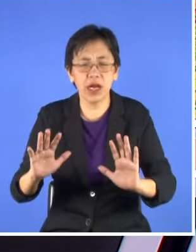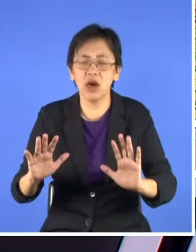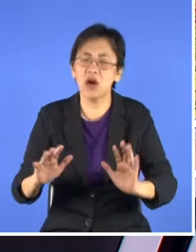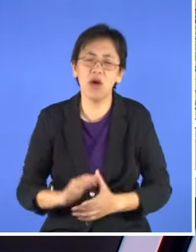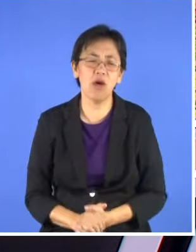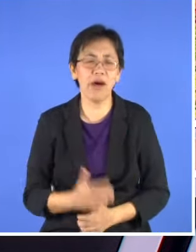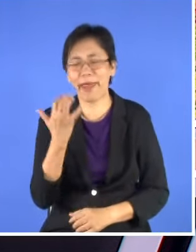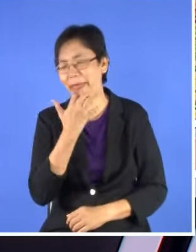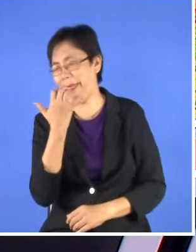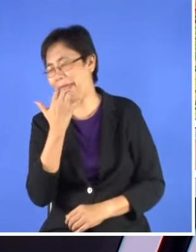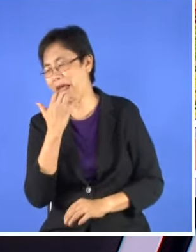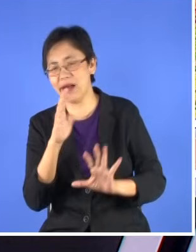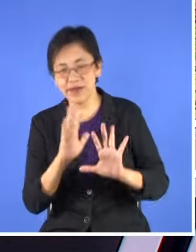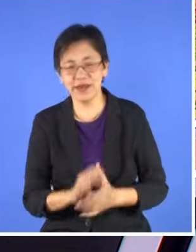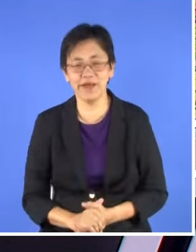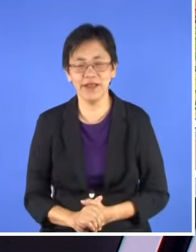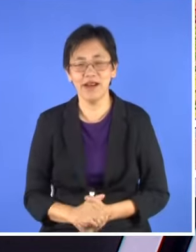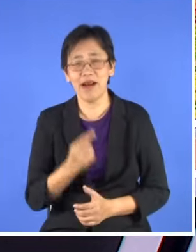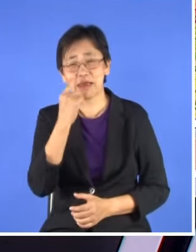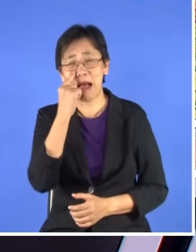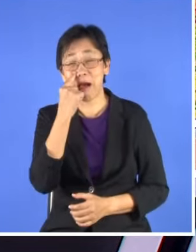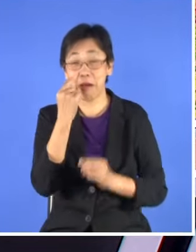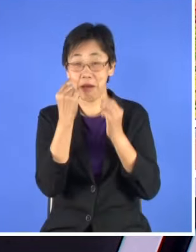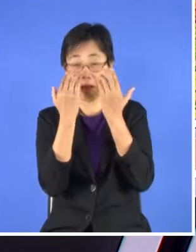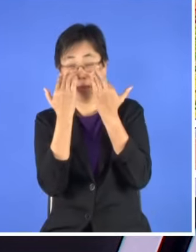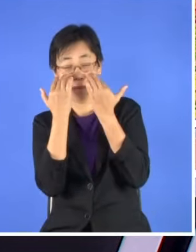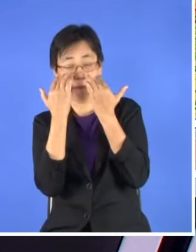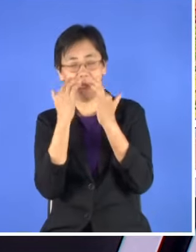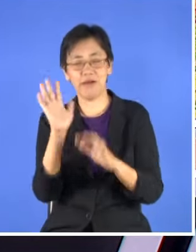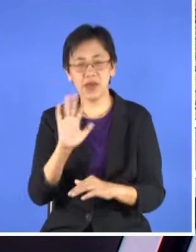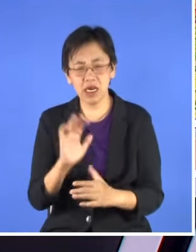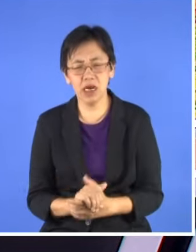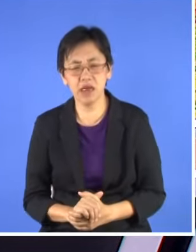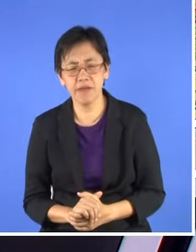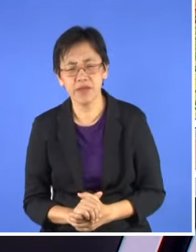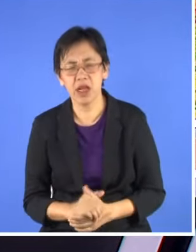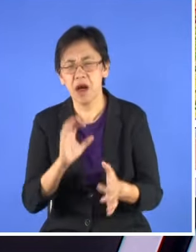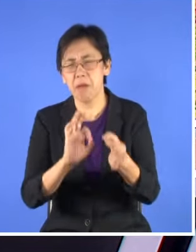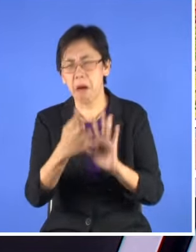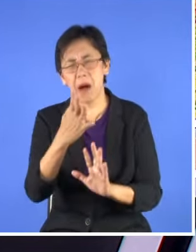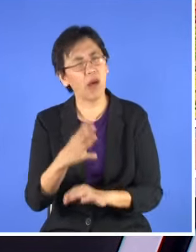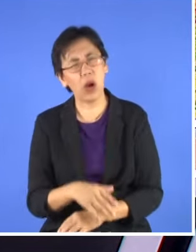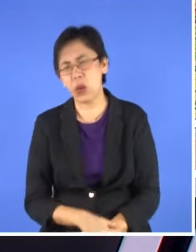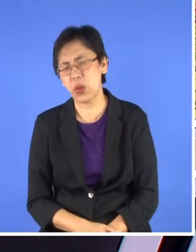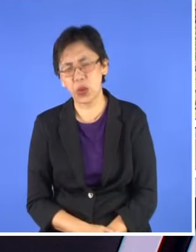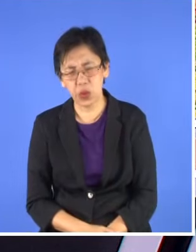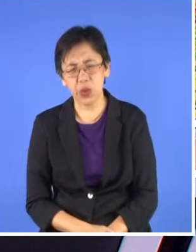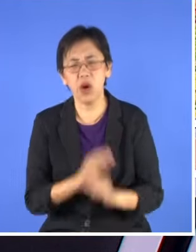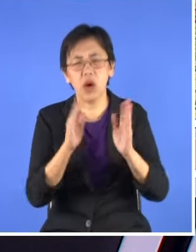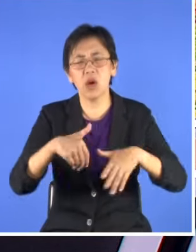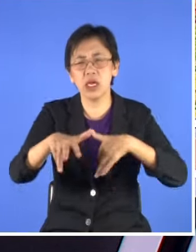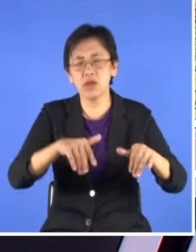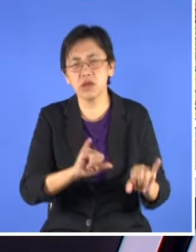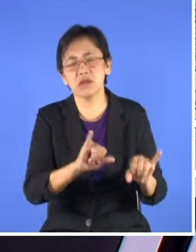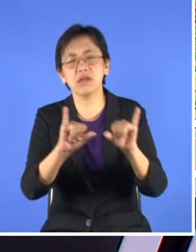เมืองตาเยิ้มก็มีนะคะแต่บางคนเก็แพ้เค้าก็ไม่ได้อยังไงมันก็คือการเผาไหม้อ่ะคุณผู้ชมก็ต้องมีการอพยพคนออก